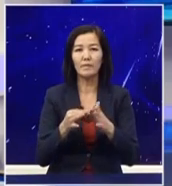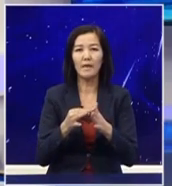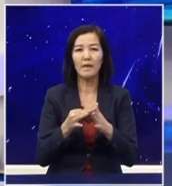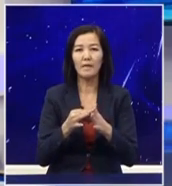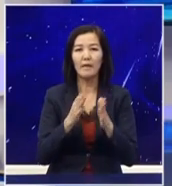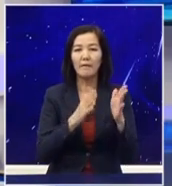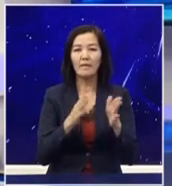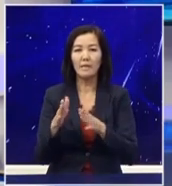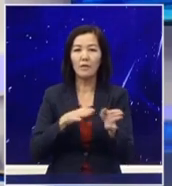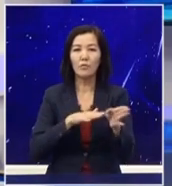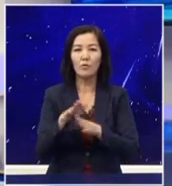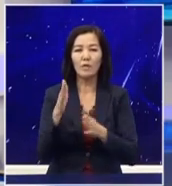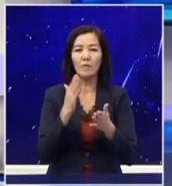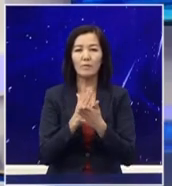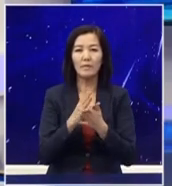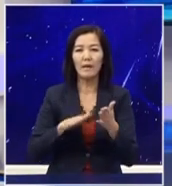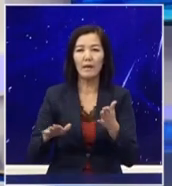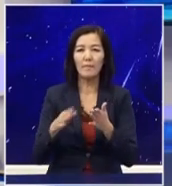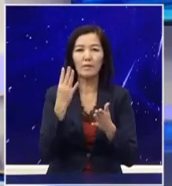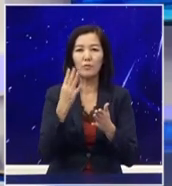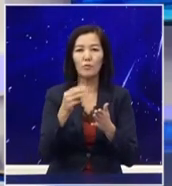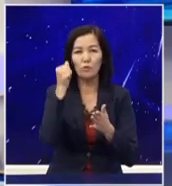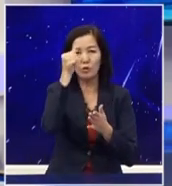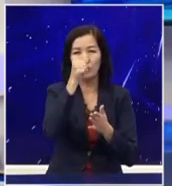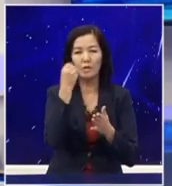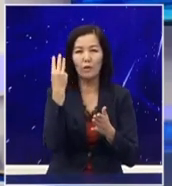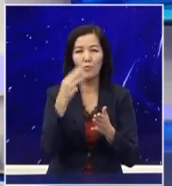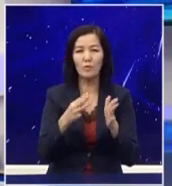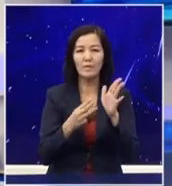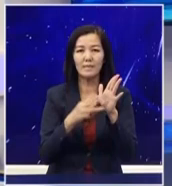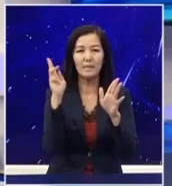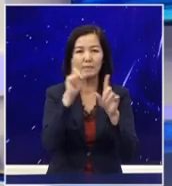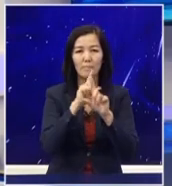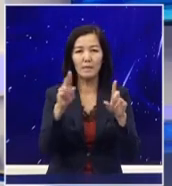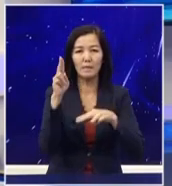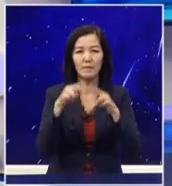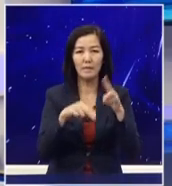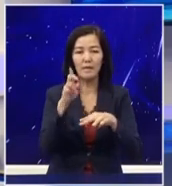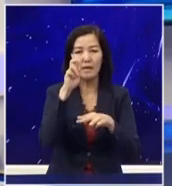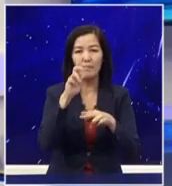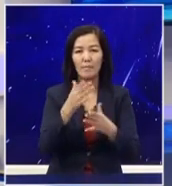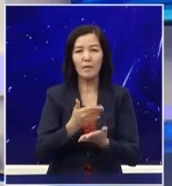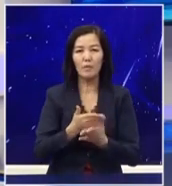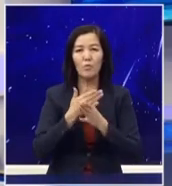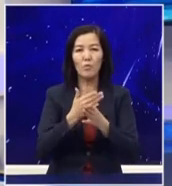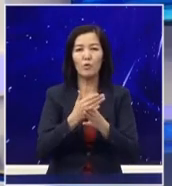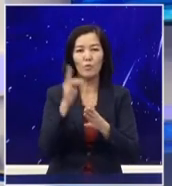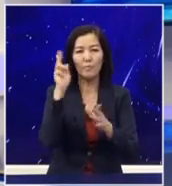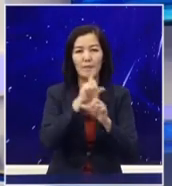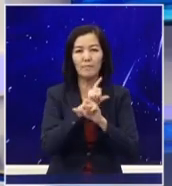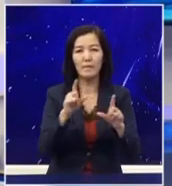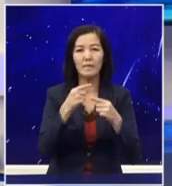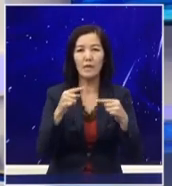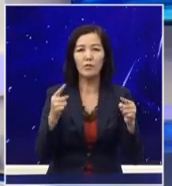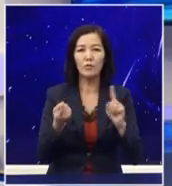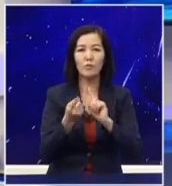облысында тиянақты орындалып жатыр. Аймақта алдағы 4 жылда 38 мектеп бой көтереді. Мемлекет қолдау арқасында білім саласында